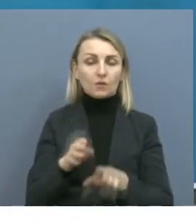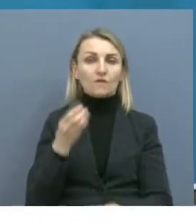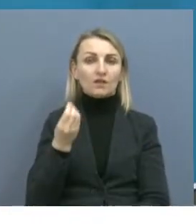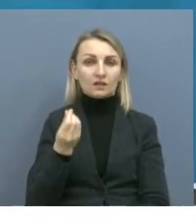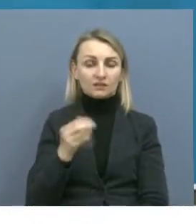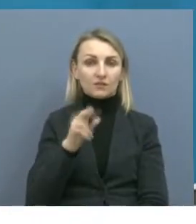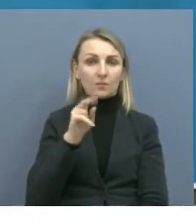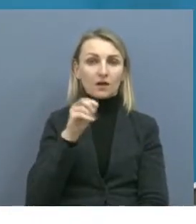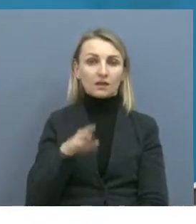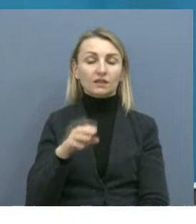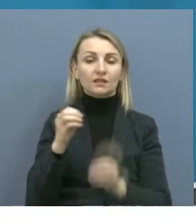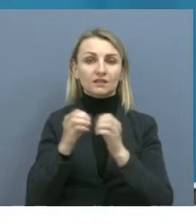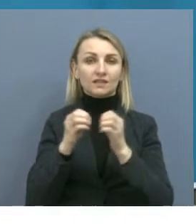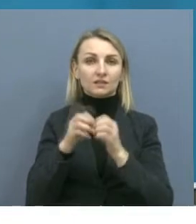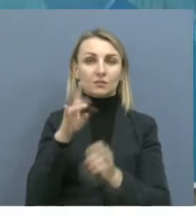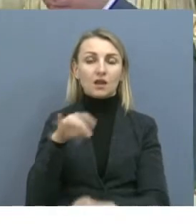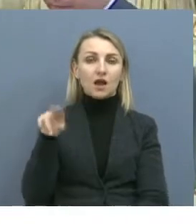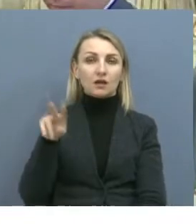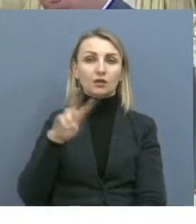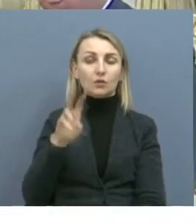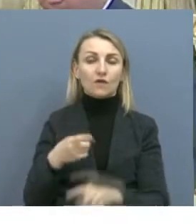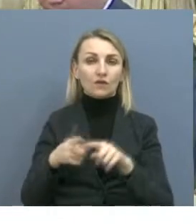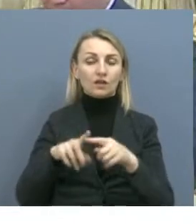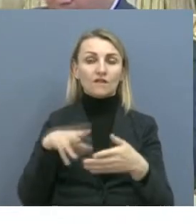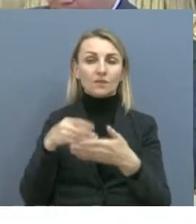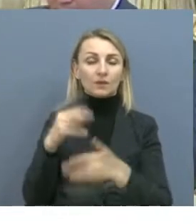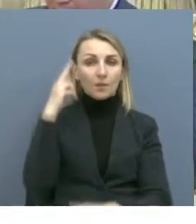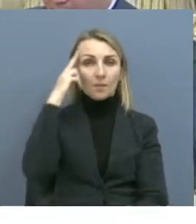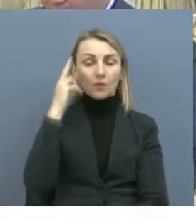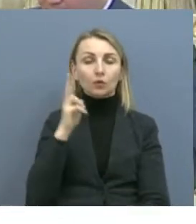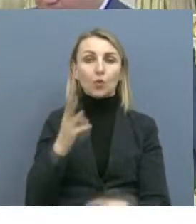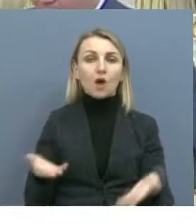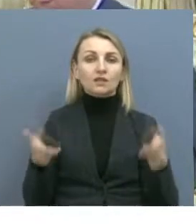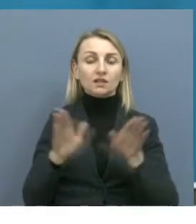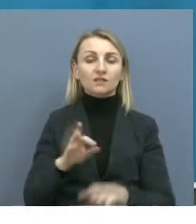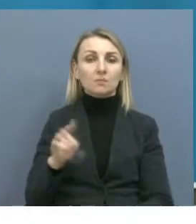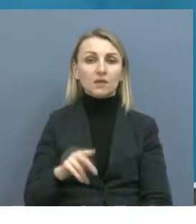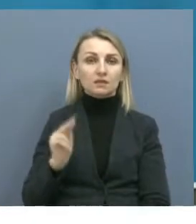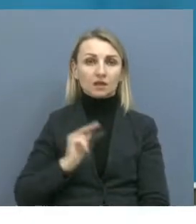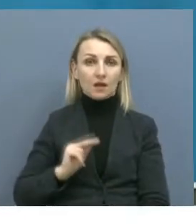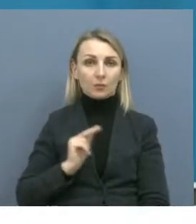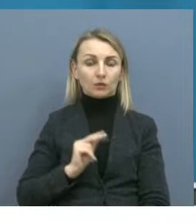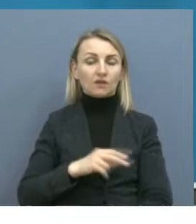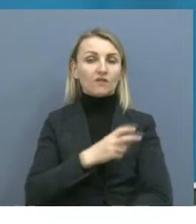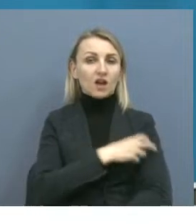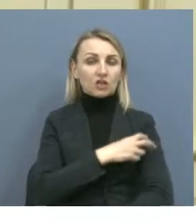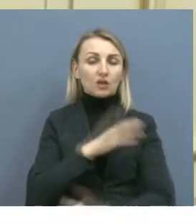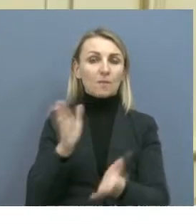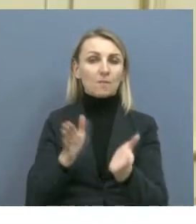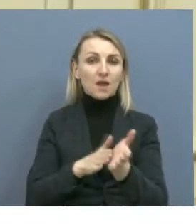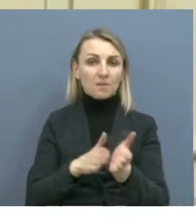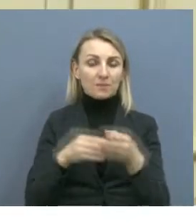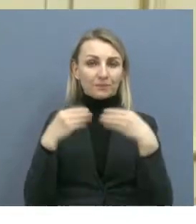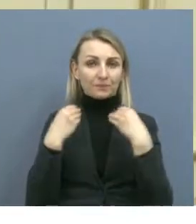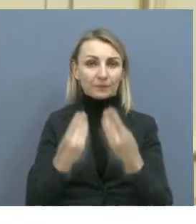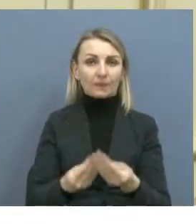пакет составил 10 миллиардов долларов. Это выплаты пособий оставшимся без работы, премии медработникам, удаленный график. Приняты